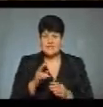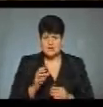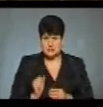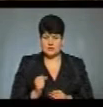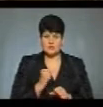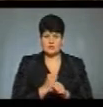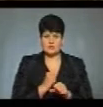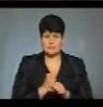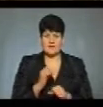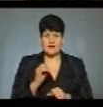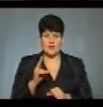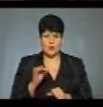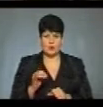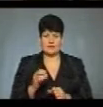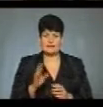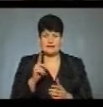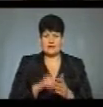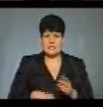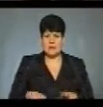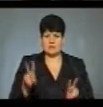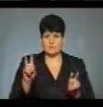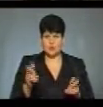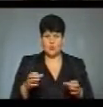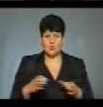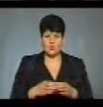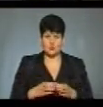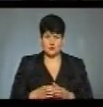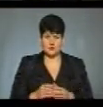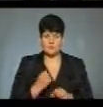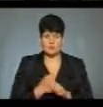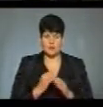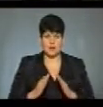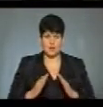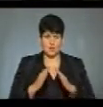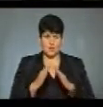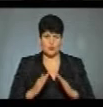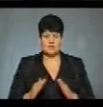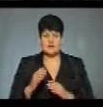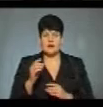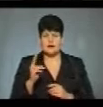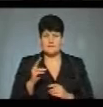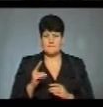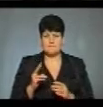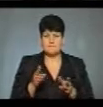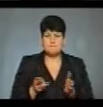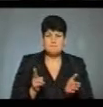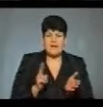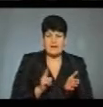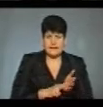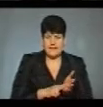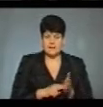гуртку «Еконадія». Спочатку ми зробили конус із картону для нашої годівнички, приклеїли